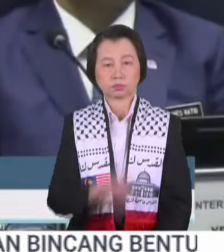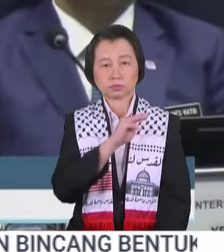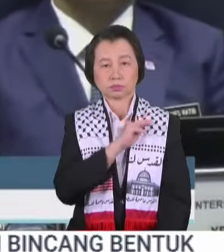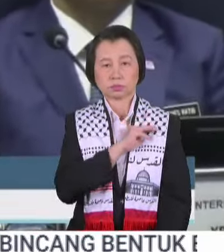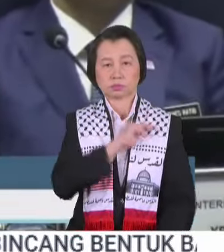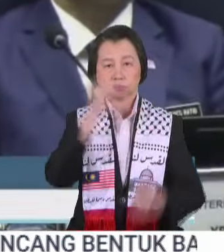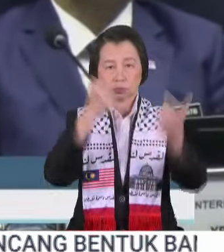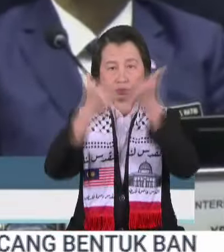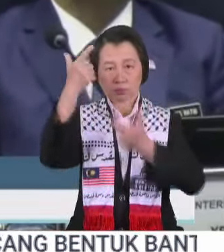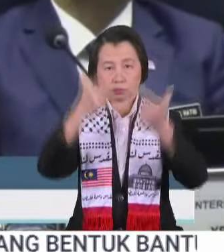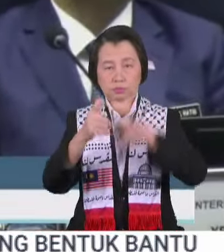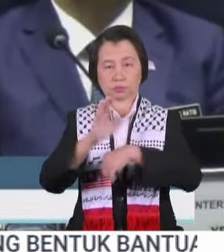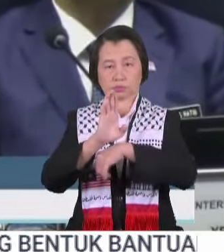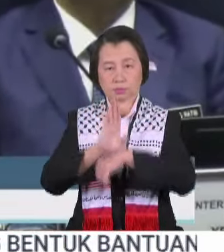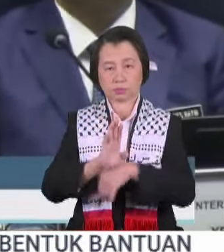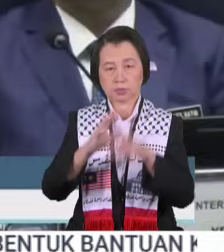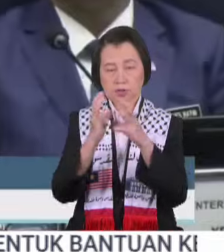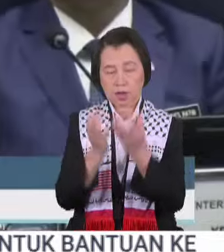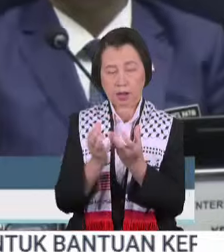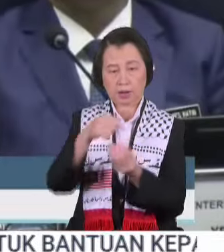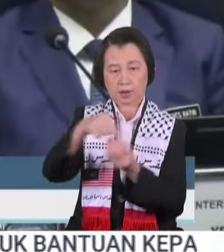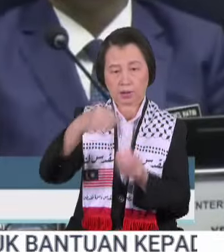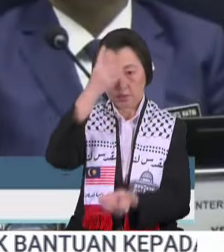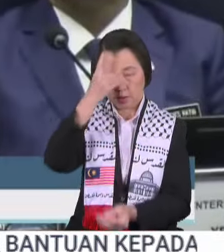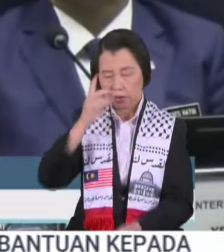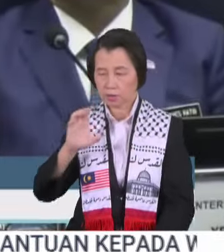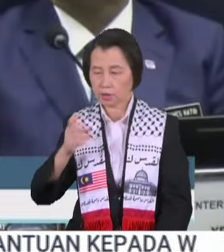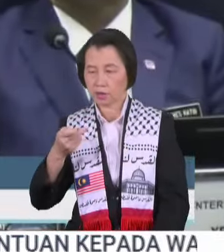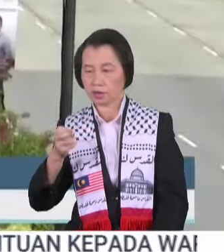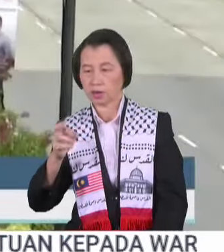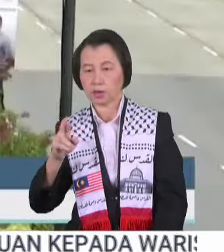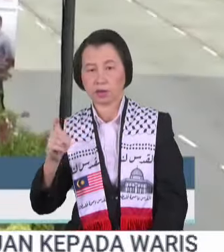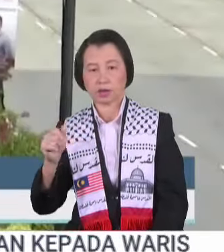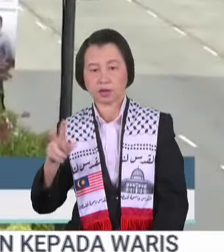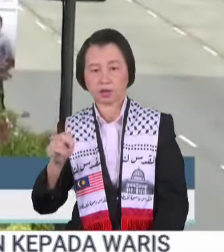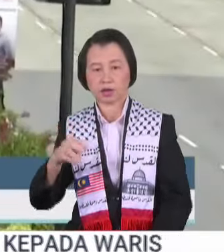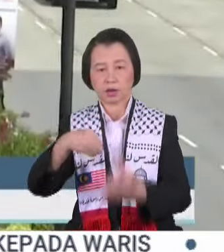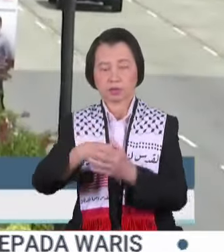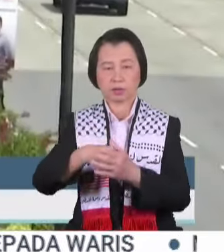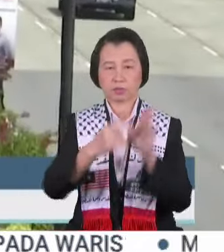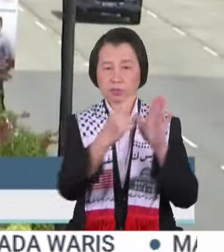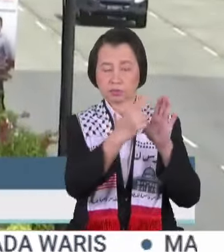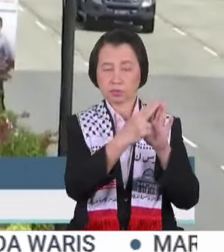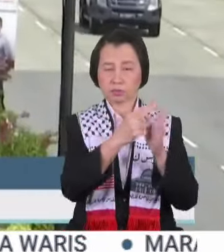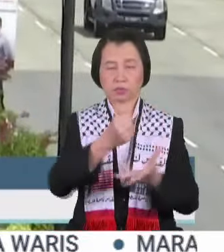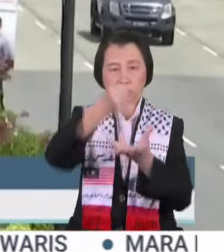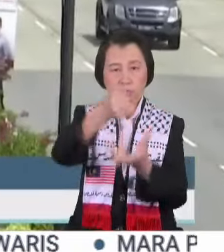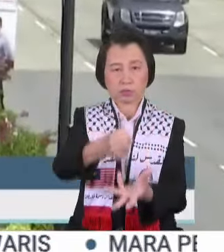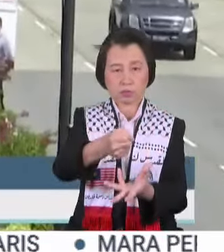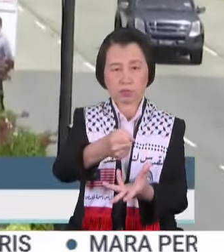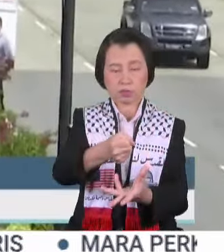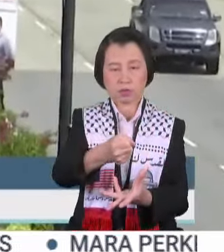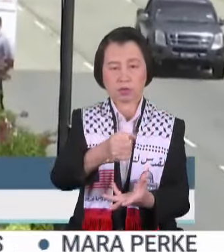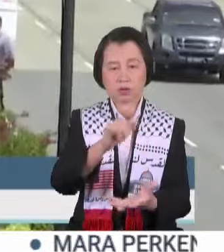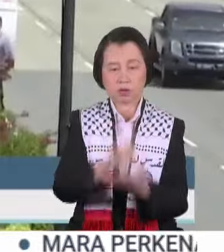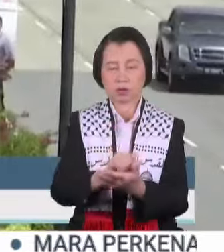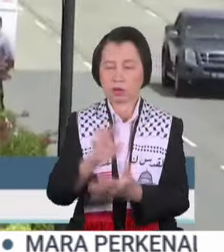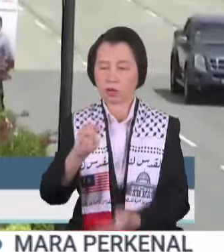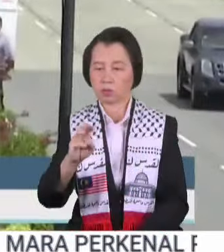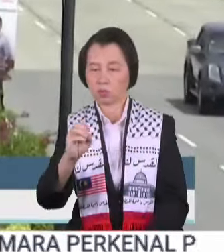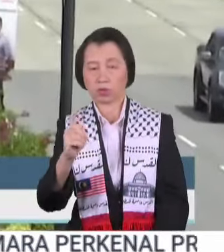Menteri Pelancongan Kebudayaan dan Alam Sekitar Dato' Christina Leo berkata, di bawah peruntukan Kementerian Pelancongan Seni dan Budaya Motek